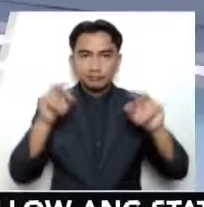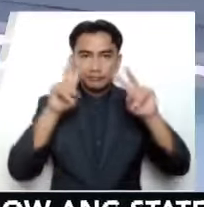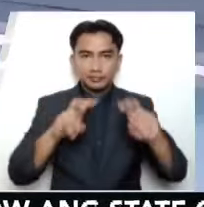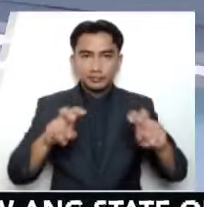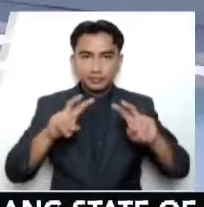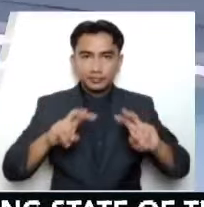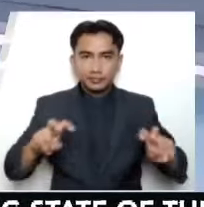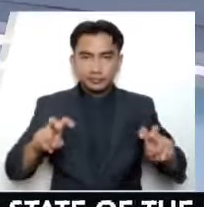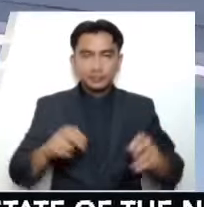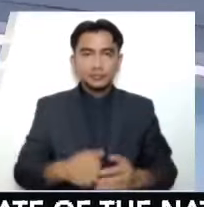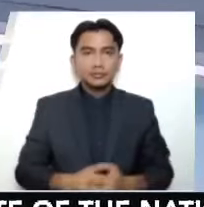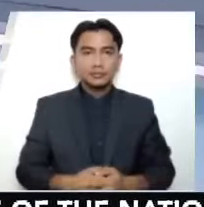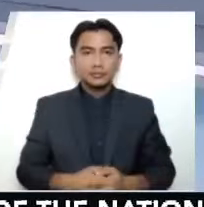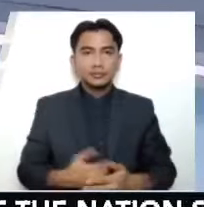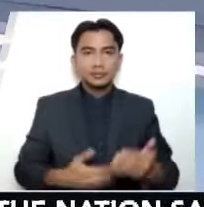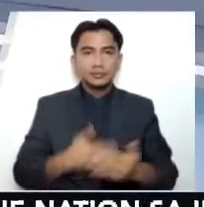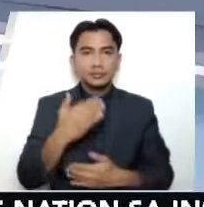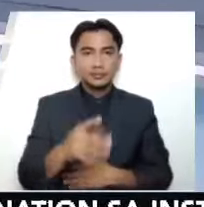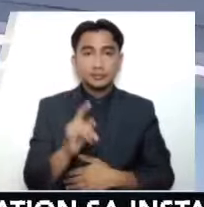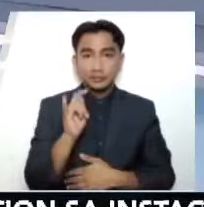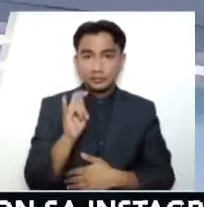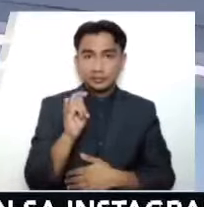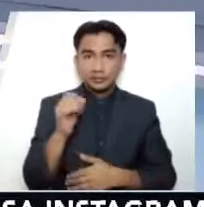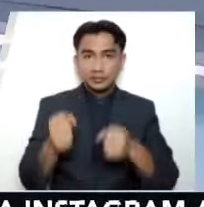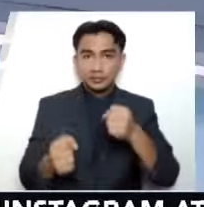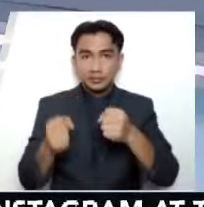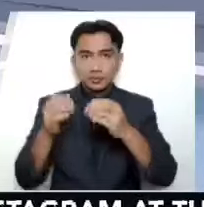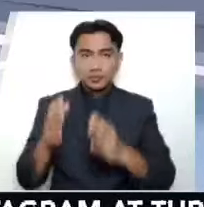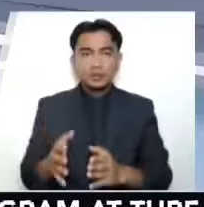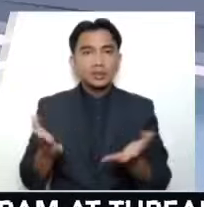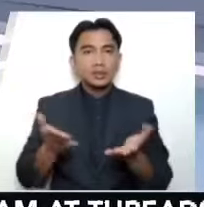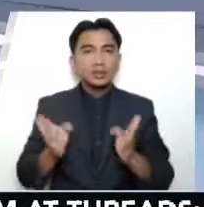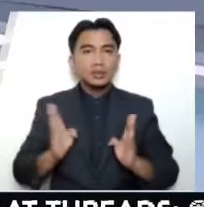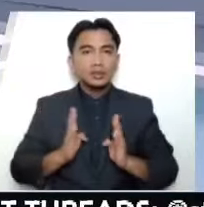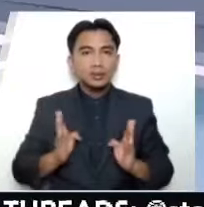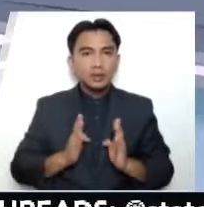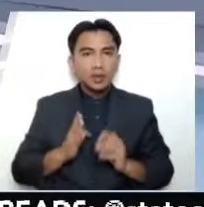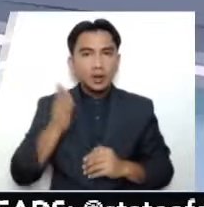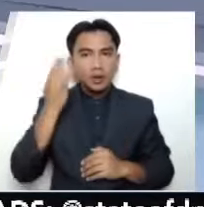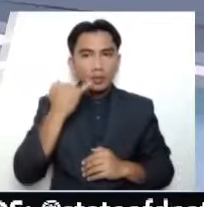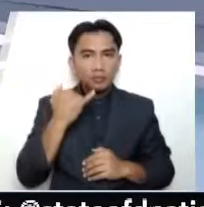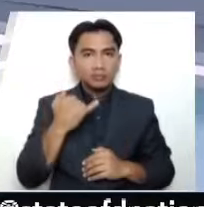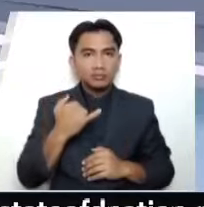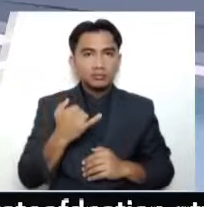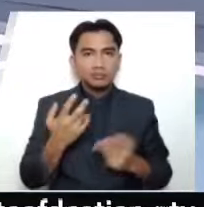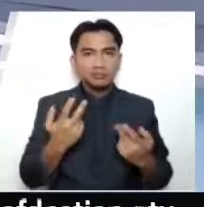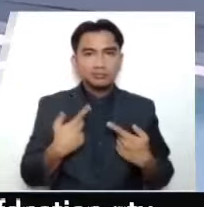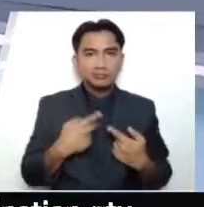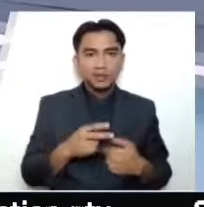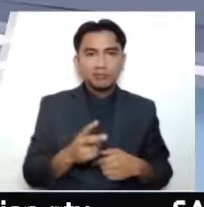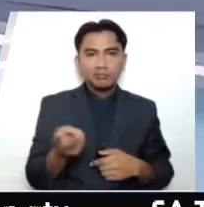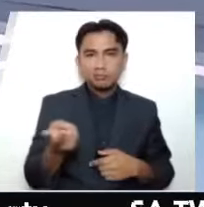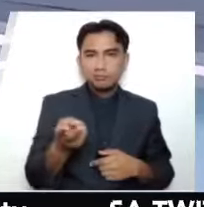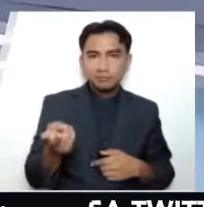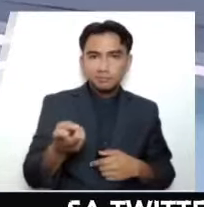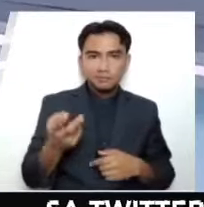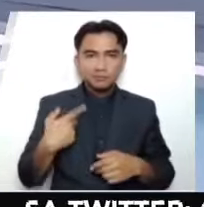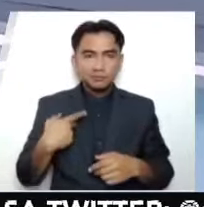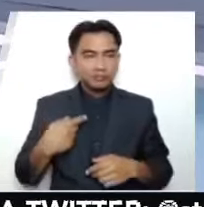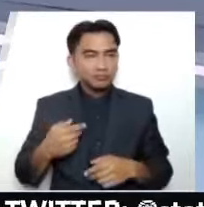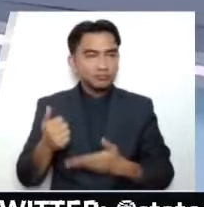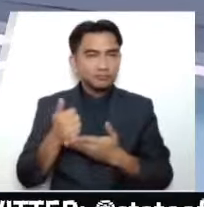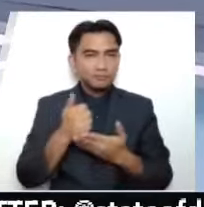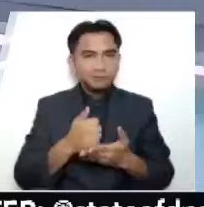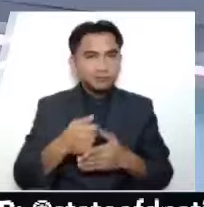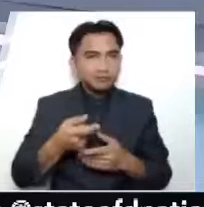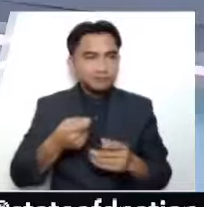Patay ang isang taxi driver sa Baguio City matapos umanong pagtulungang bugbugin at saksakin ng isang taxi driver at kanyang